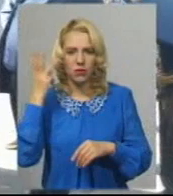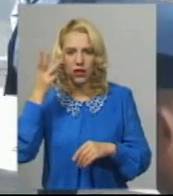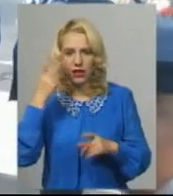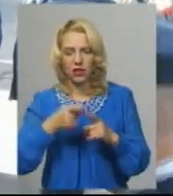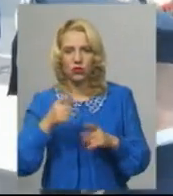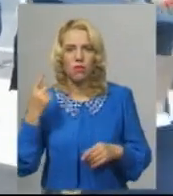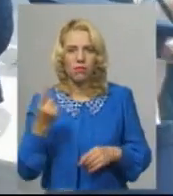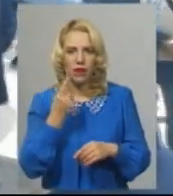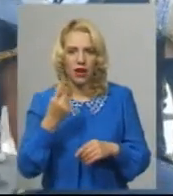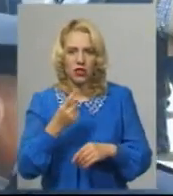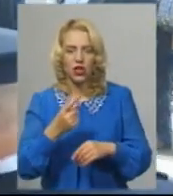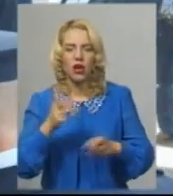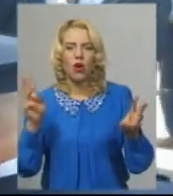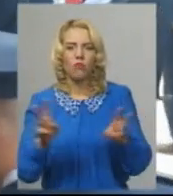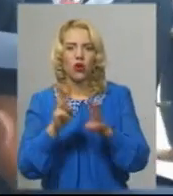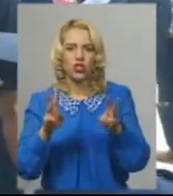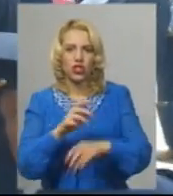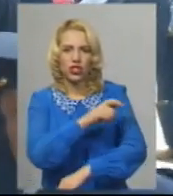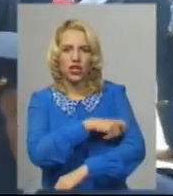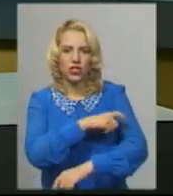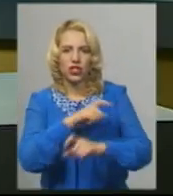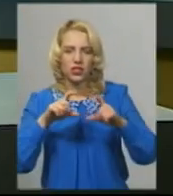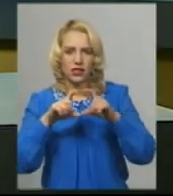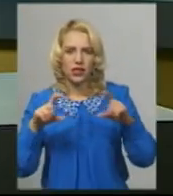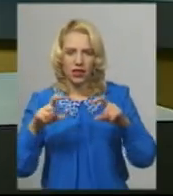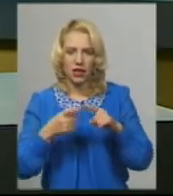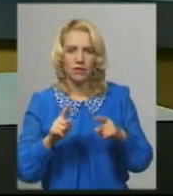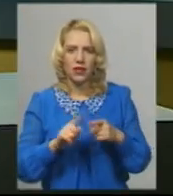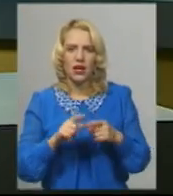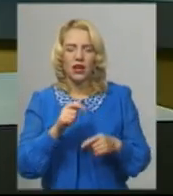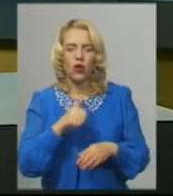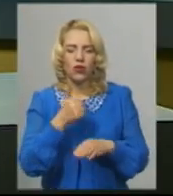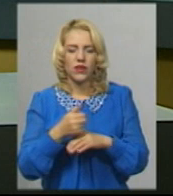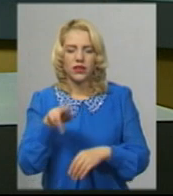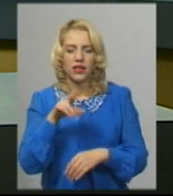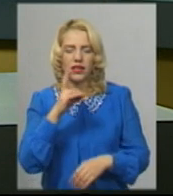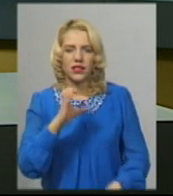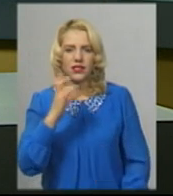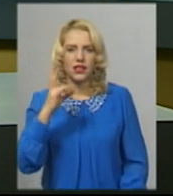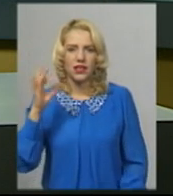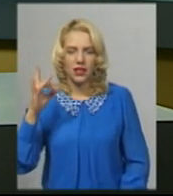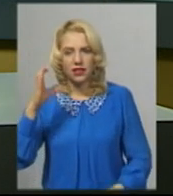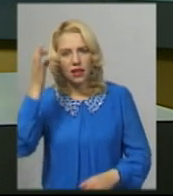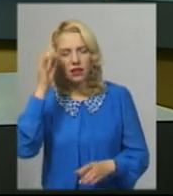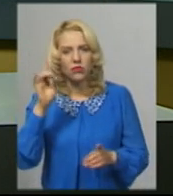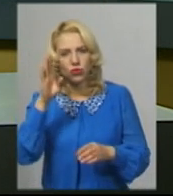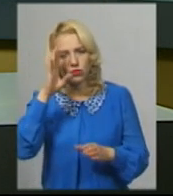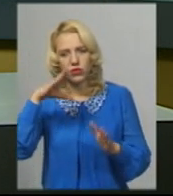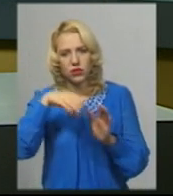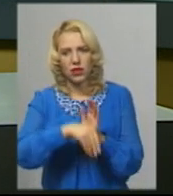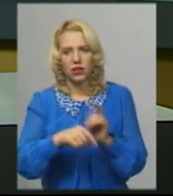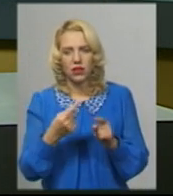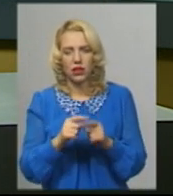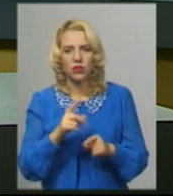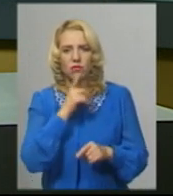пожежно-рятувальної частини головного управління ДСНС України в області. Петро Сибіга, нагадаю, загинув минулоріч 22 вересня під